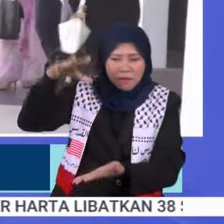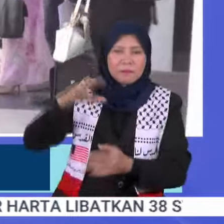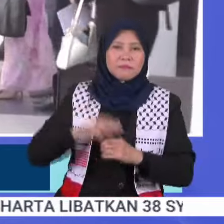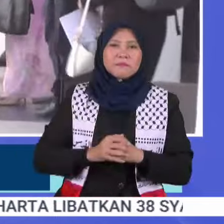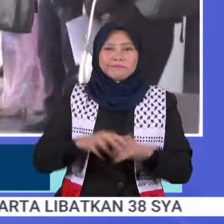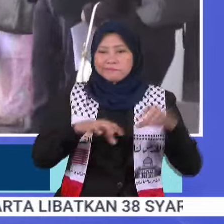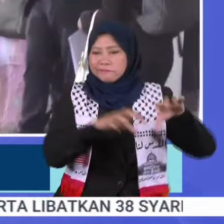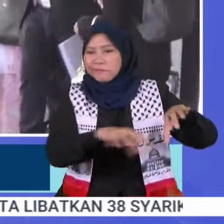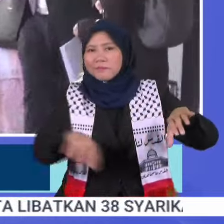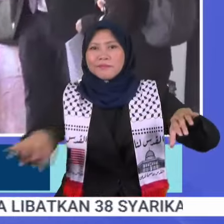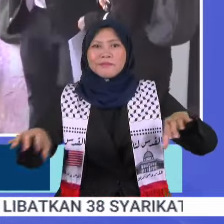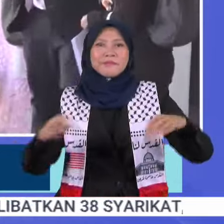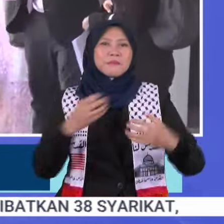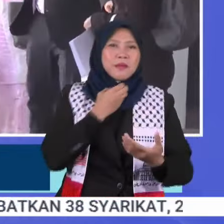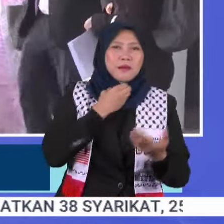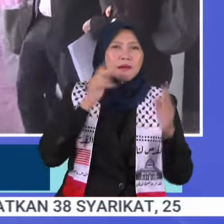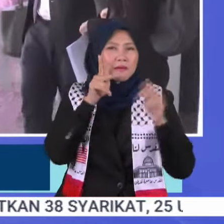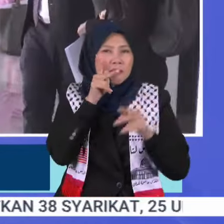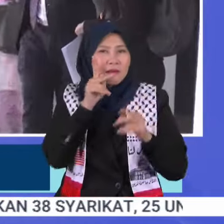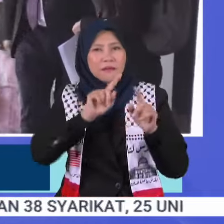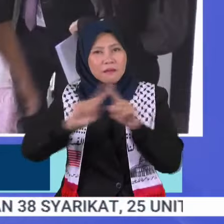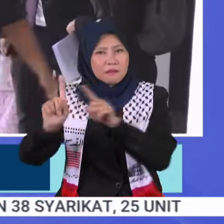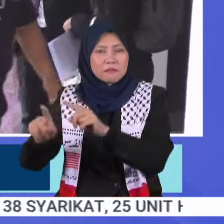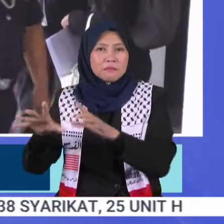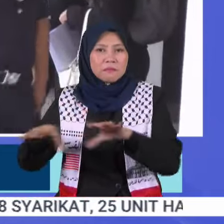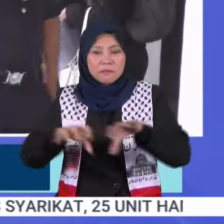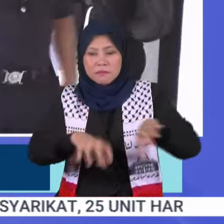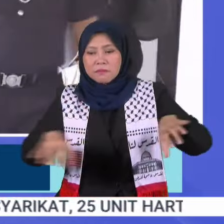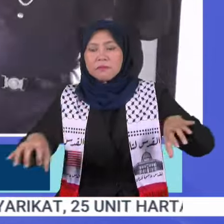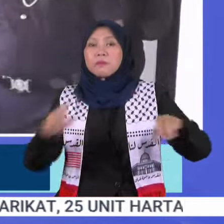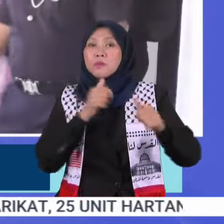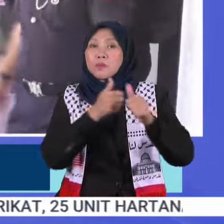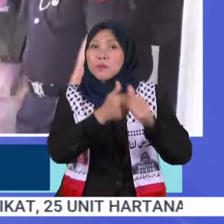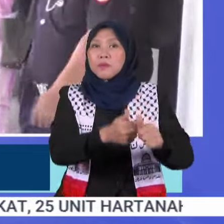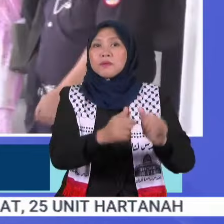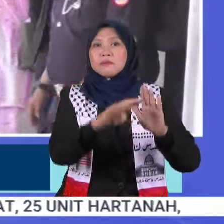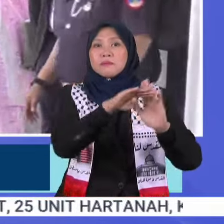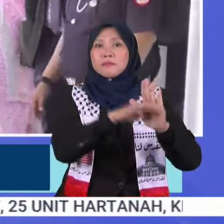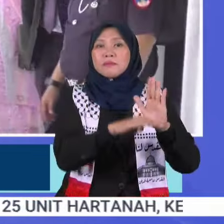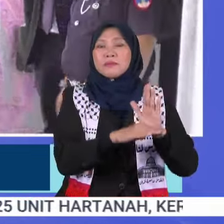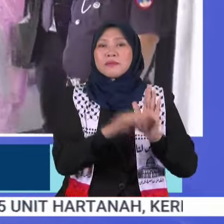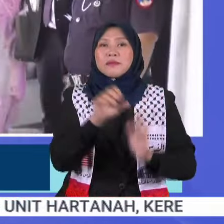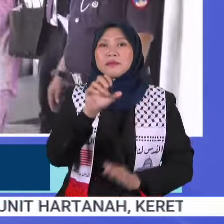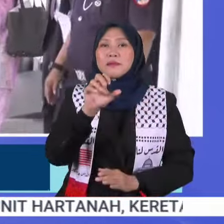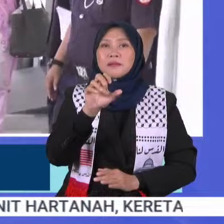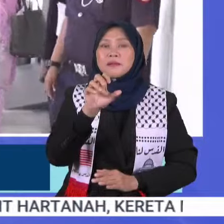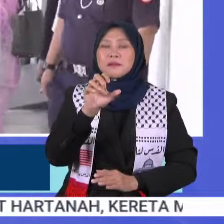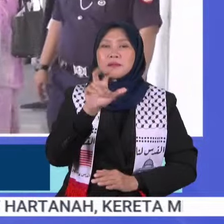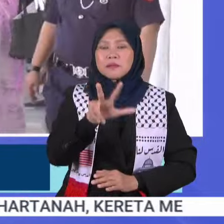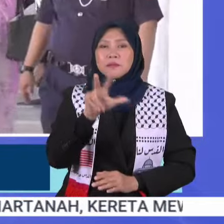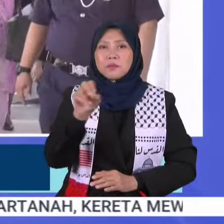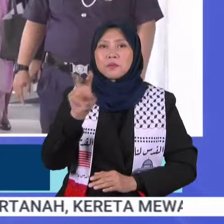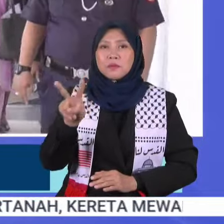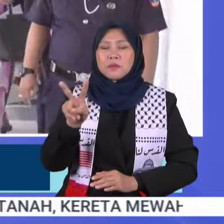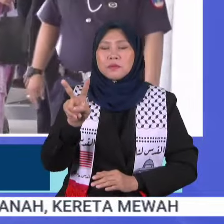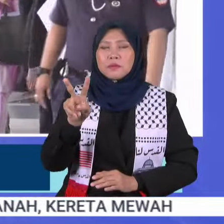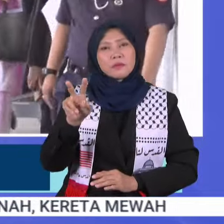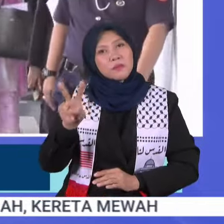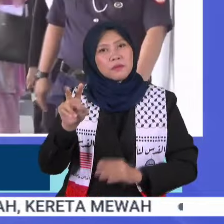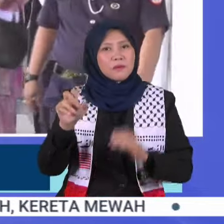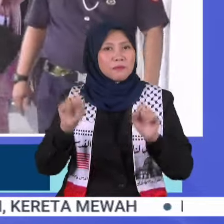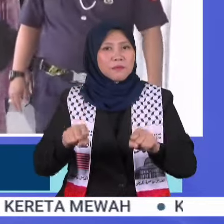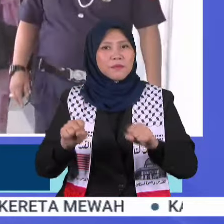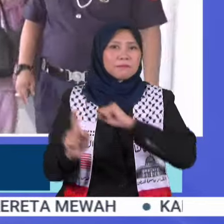dan Kedah. Tun Daim didakwa mengikut Seksyen 36-2 Akta SPRM 2009 dan boleh dihukum penjara